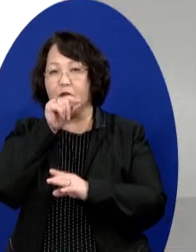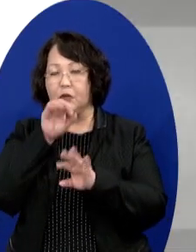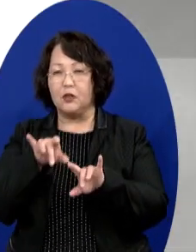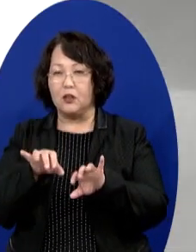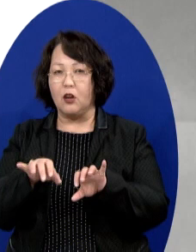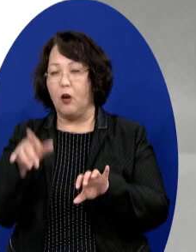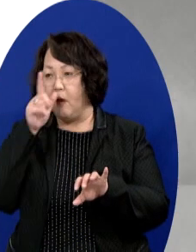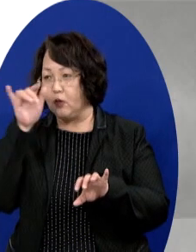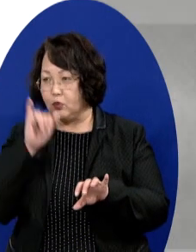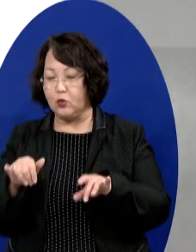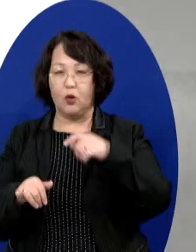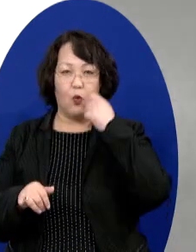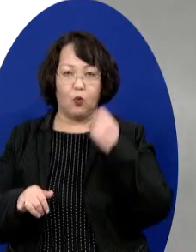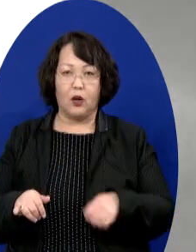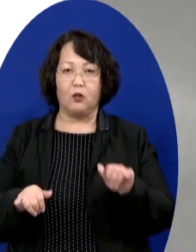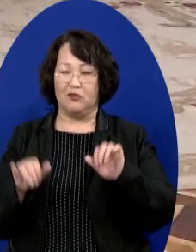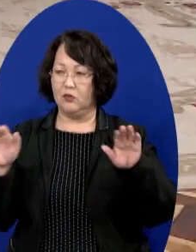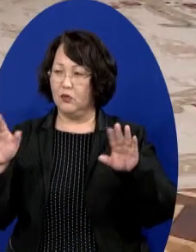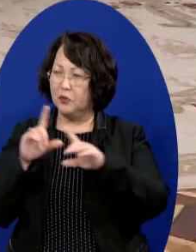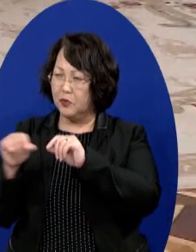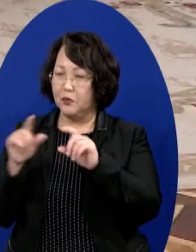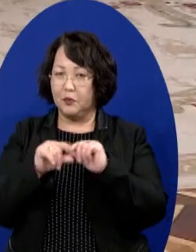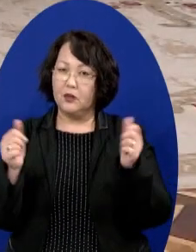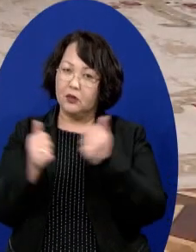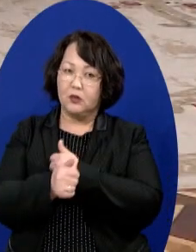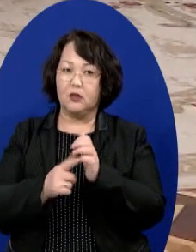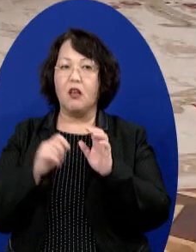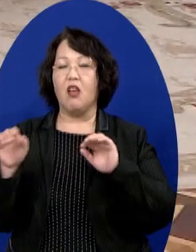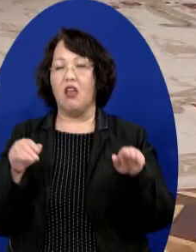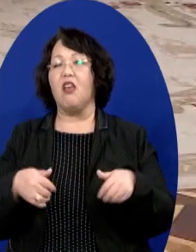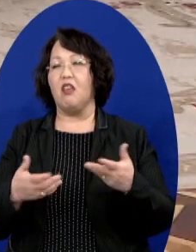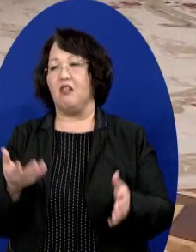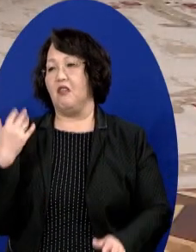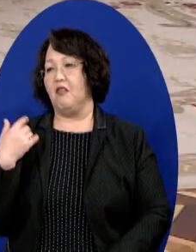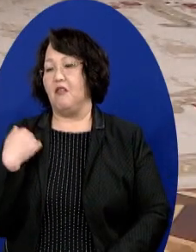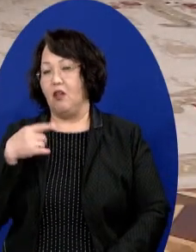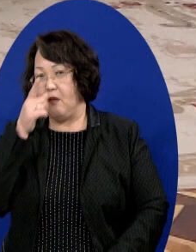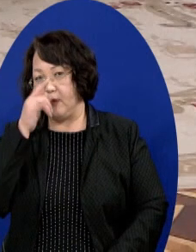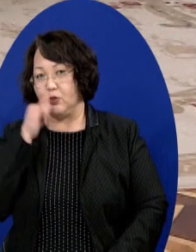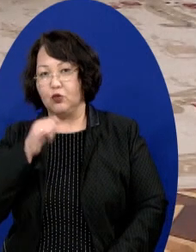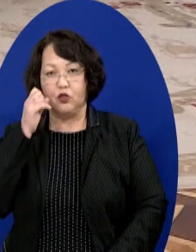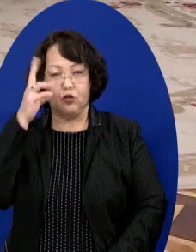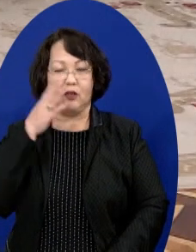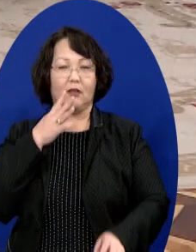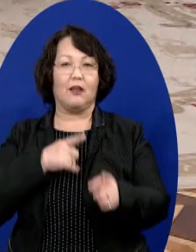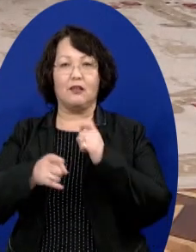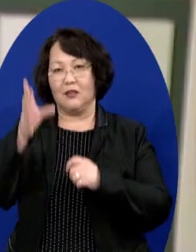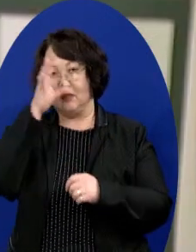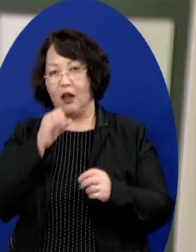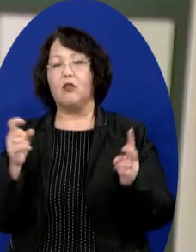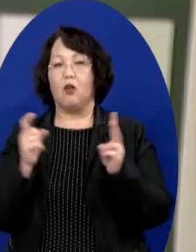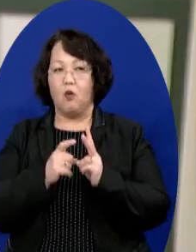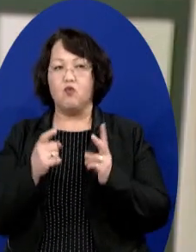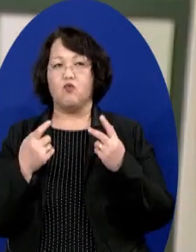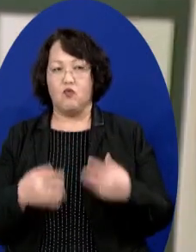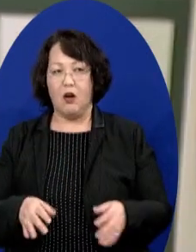талуудад хандаж уриалжээ. Тэрээр энэ 7 оны мягмар гарагт Москвад Орсын улмын ус ерөнхийлөгч болон гадаад харилцааны сайд нартай уулзалт хэлэлцээ хийсэн. За